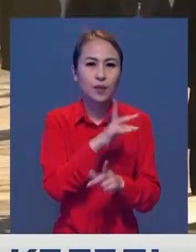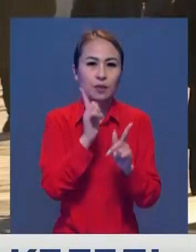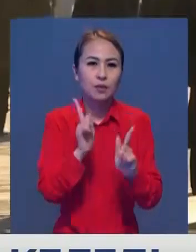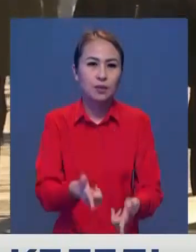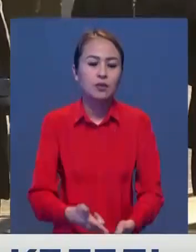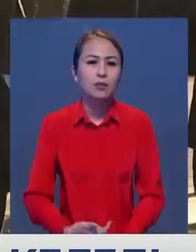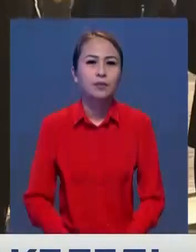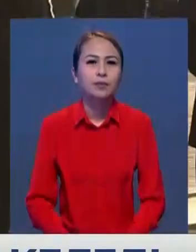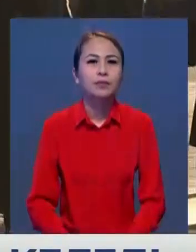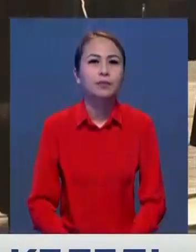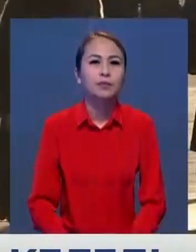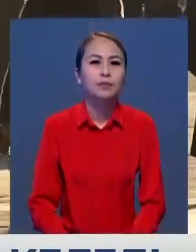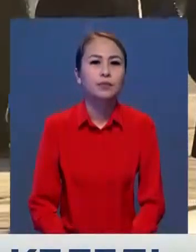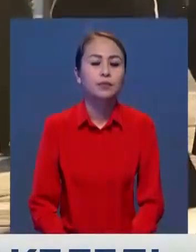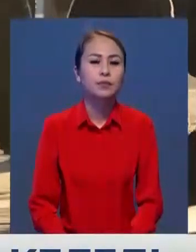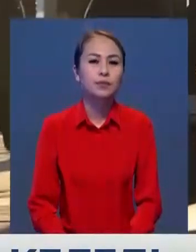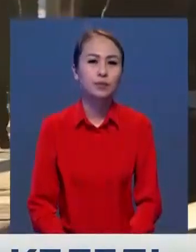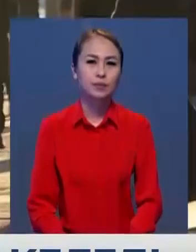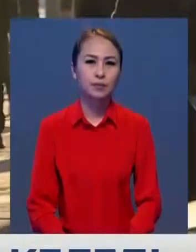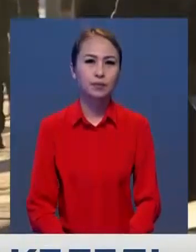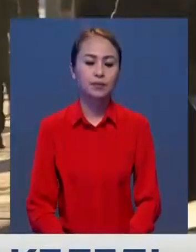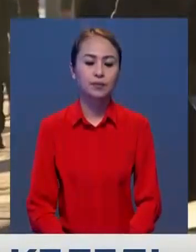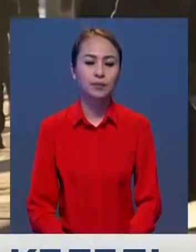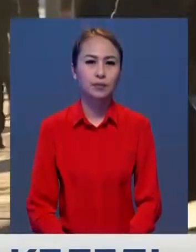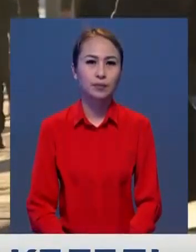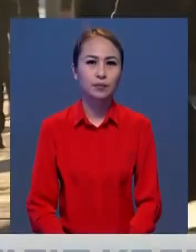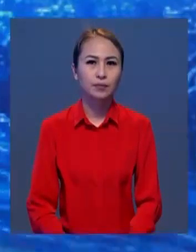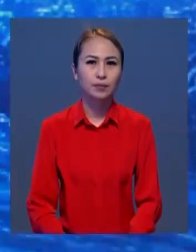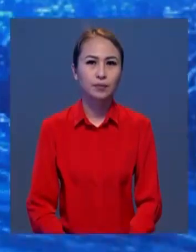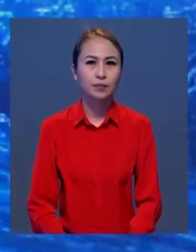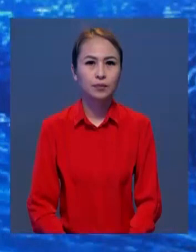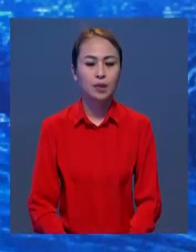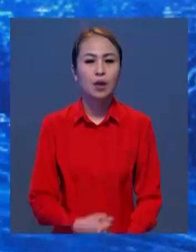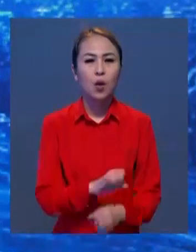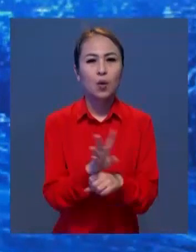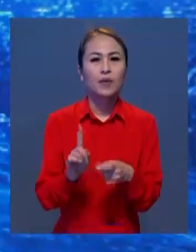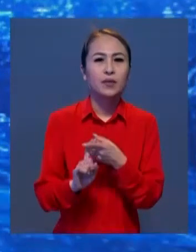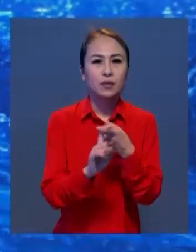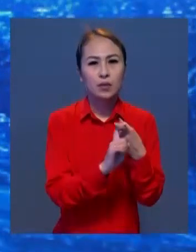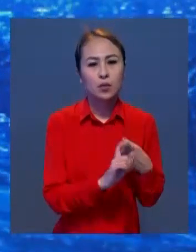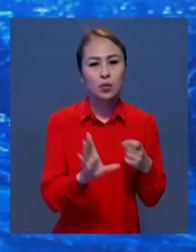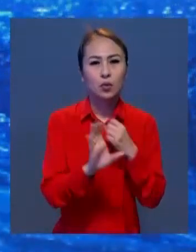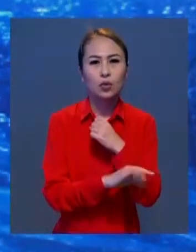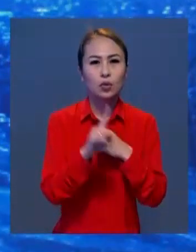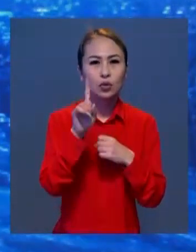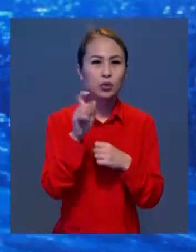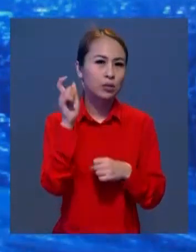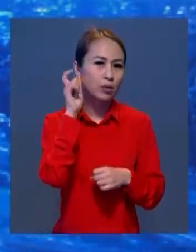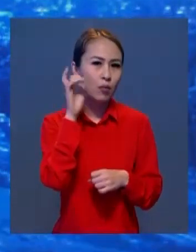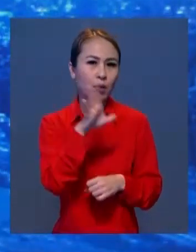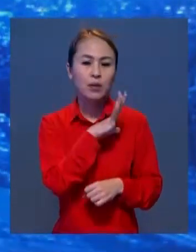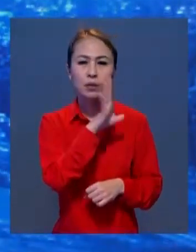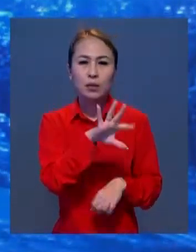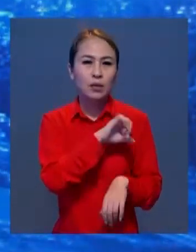мойындады. Коронавирус пандемиясы соңғы 100